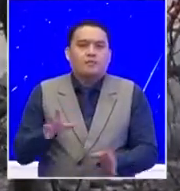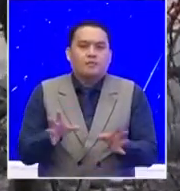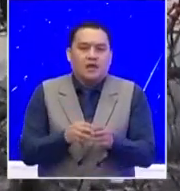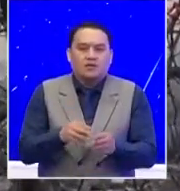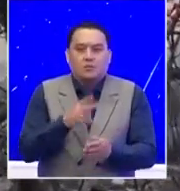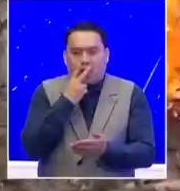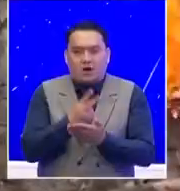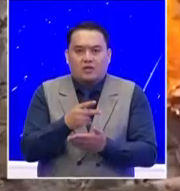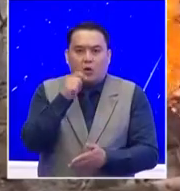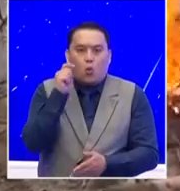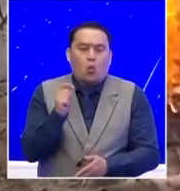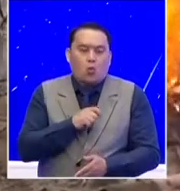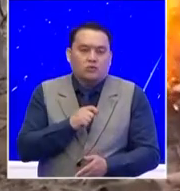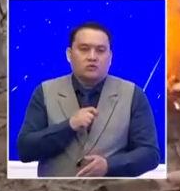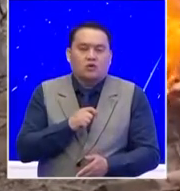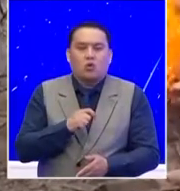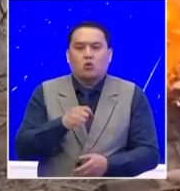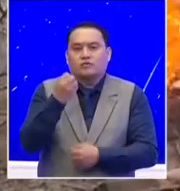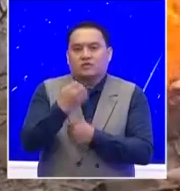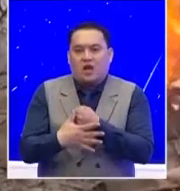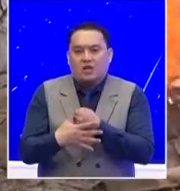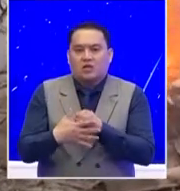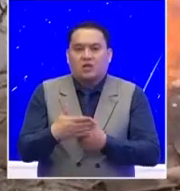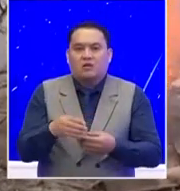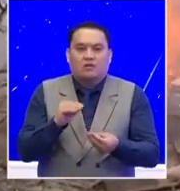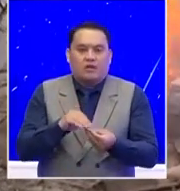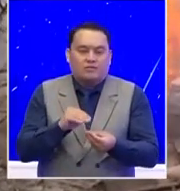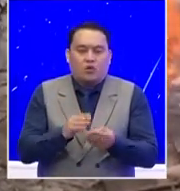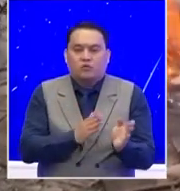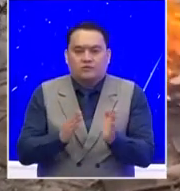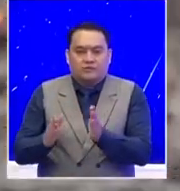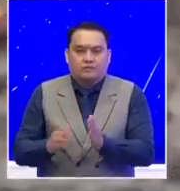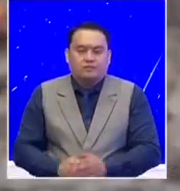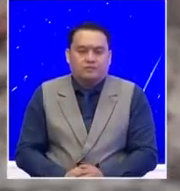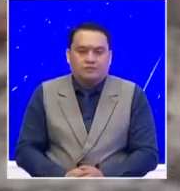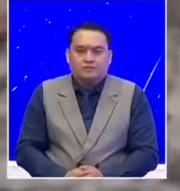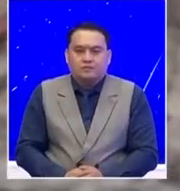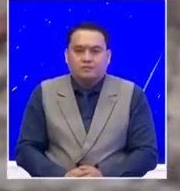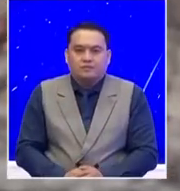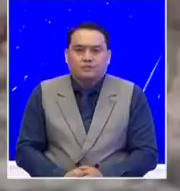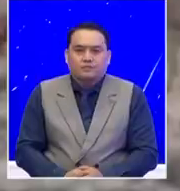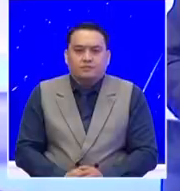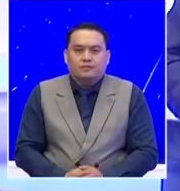что показатели в Киеве и Киевской области не превышают естественных фоновых значений.